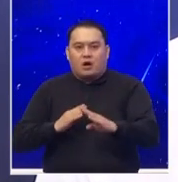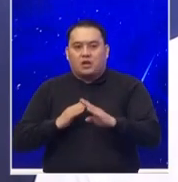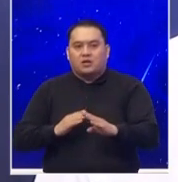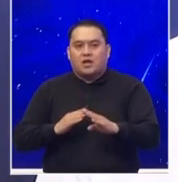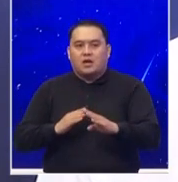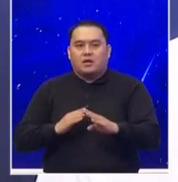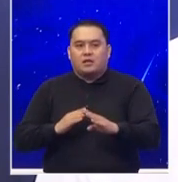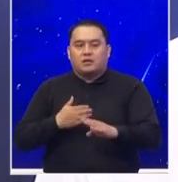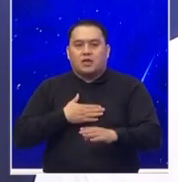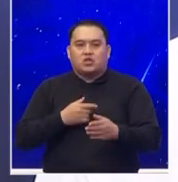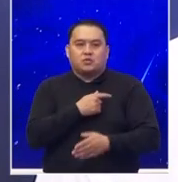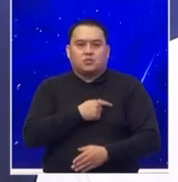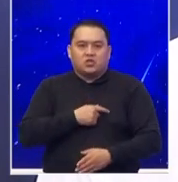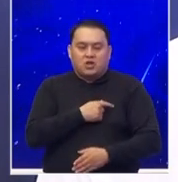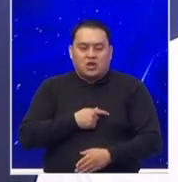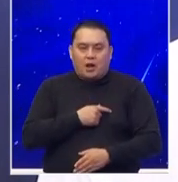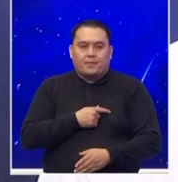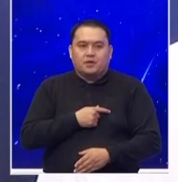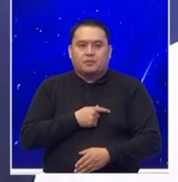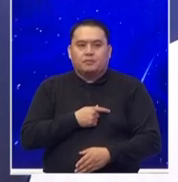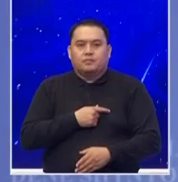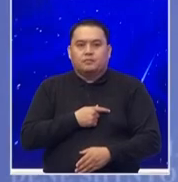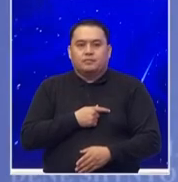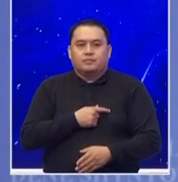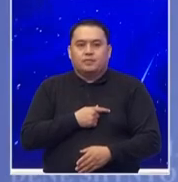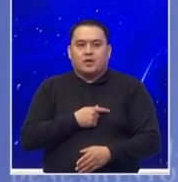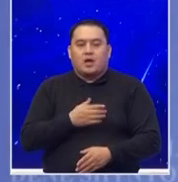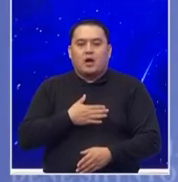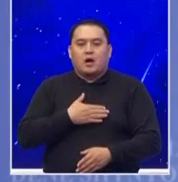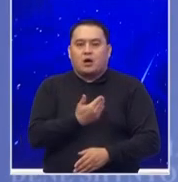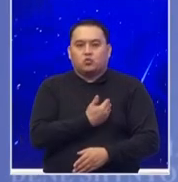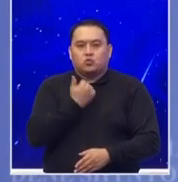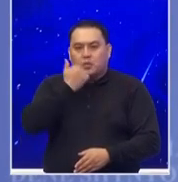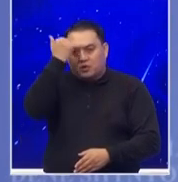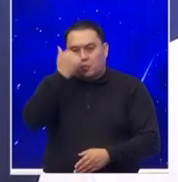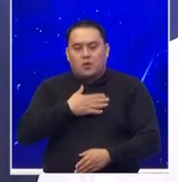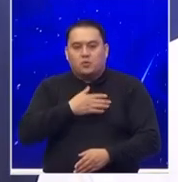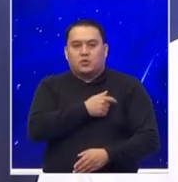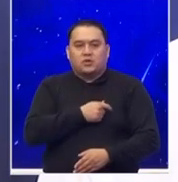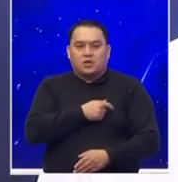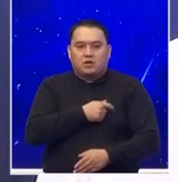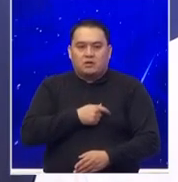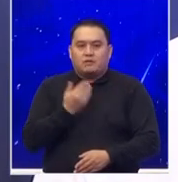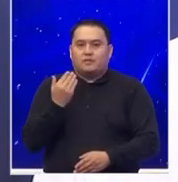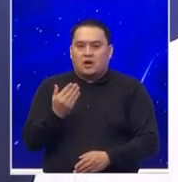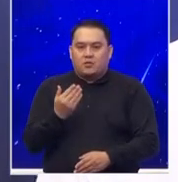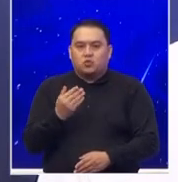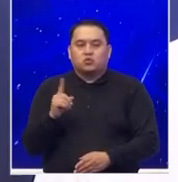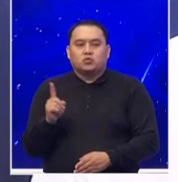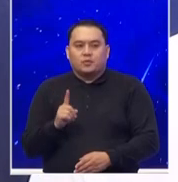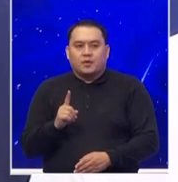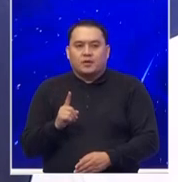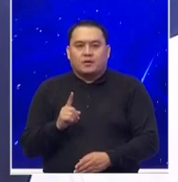Шинкёку-Шинкай, нашим тренерам, моим спарринг-партнерам. Я хочу сказать спасибо моему тренеру Райману Рафаэлю